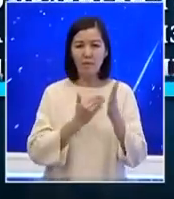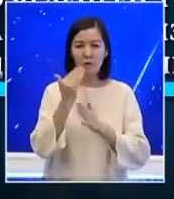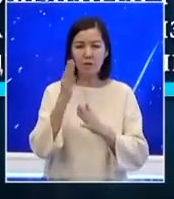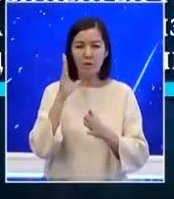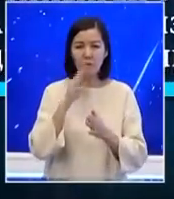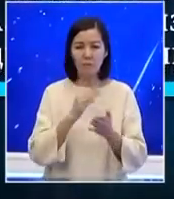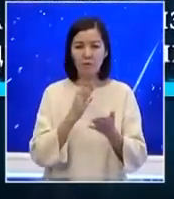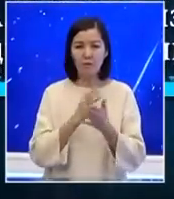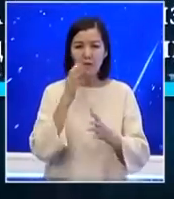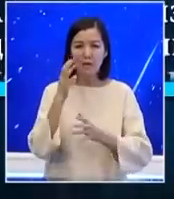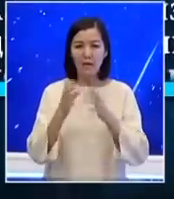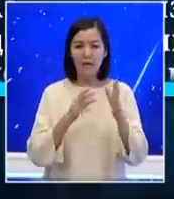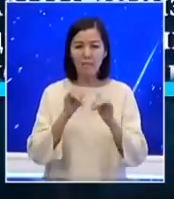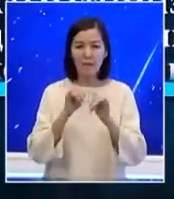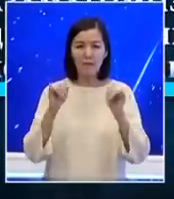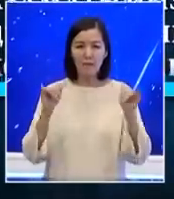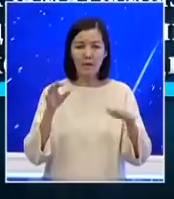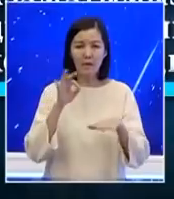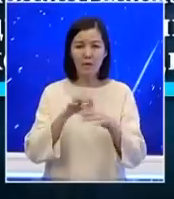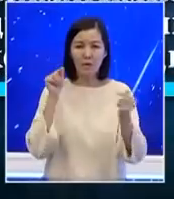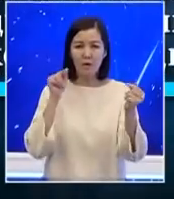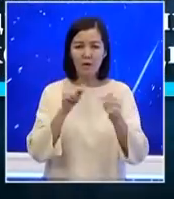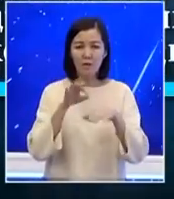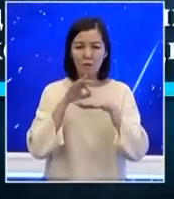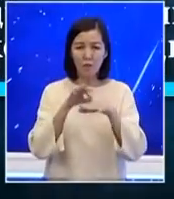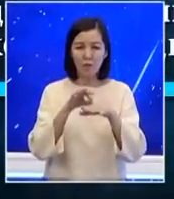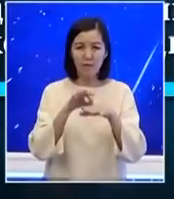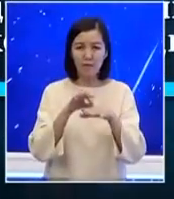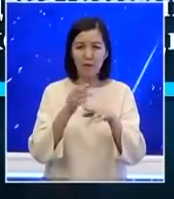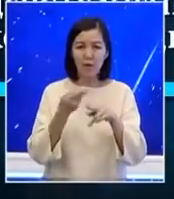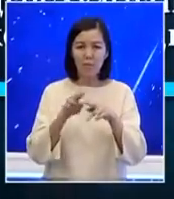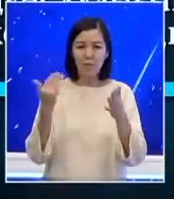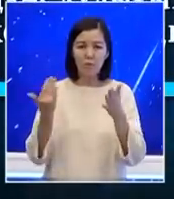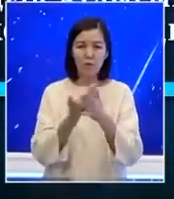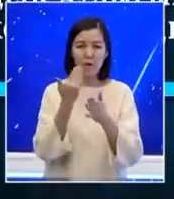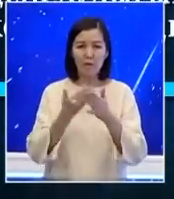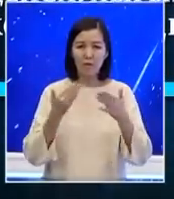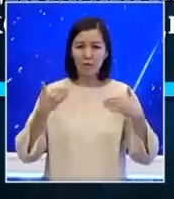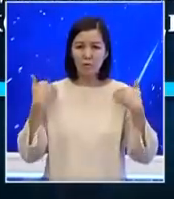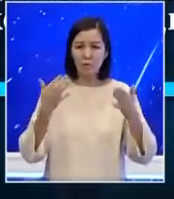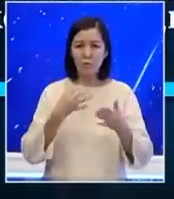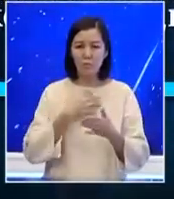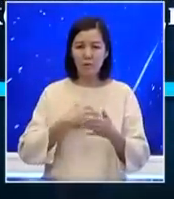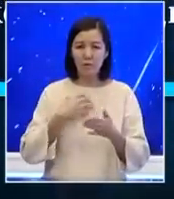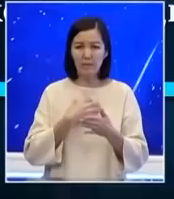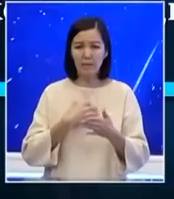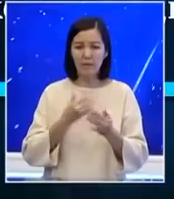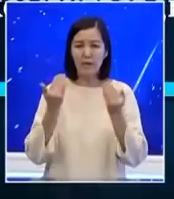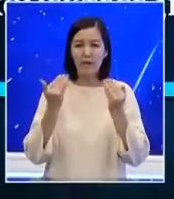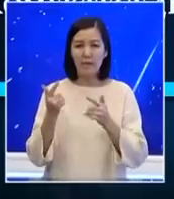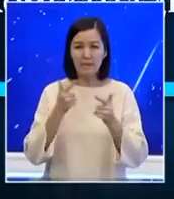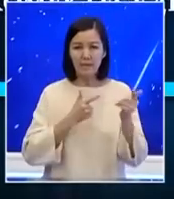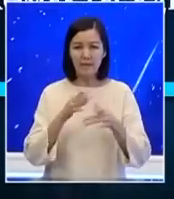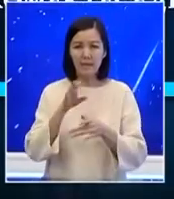көрсетеді. Әлемге тараған коронавирус індетіне қарсы күрес жүріп жатқан кезде бұл жаңалықтың ұсынылуы өте маңызды болып отыр. Әзірленген